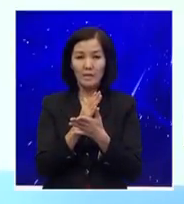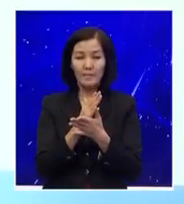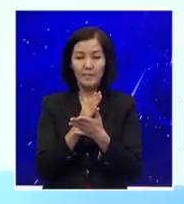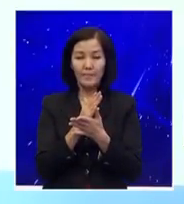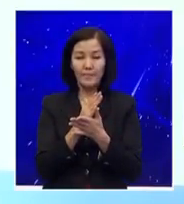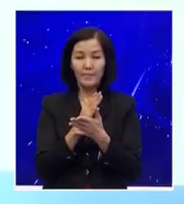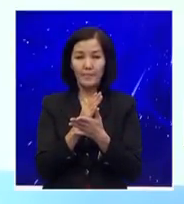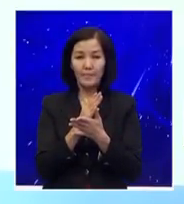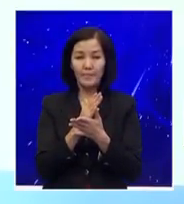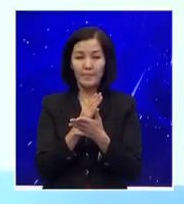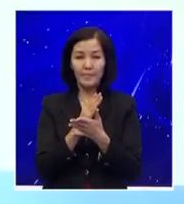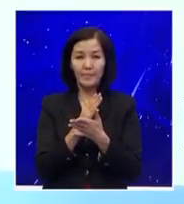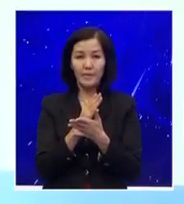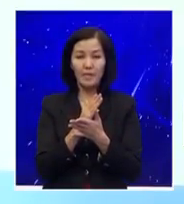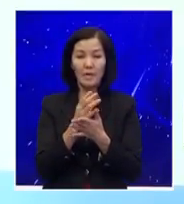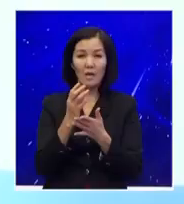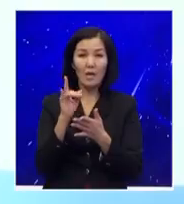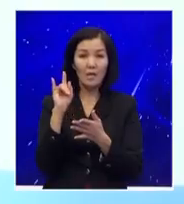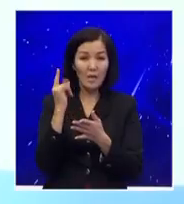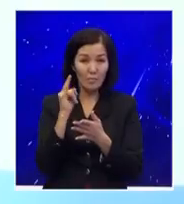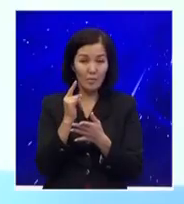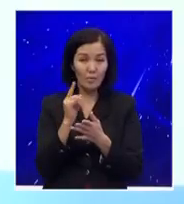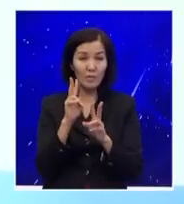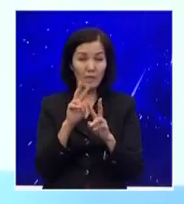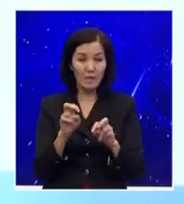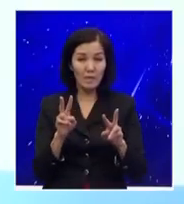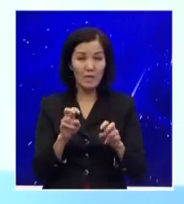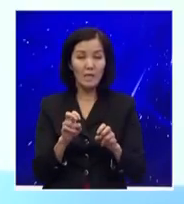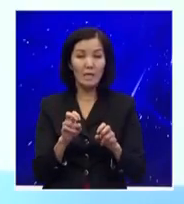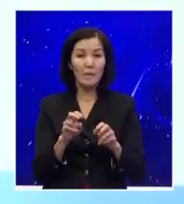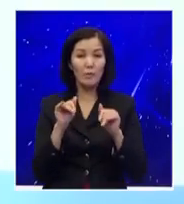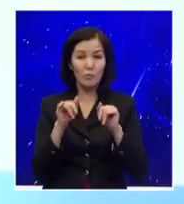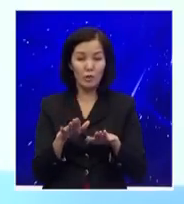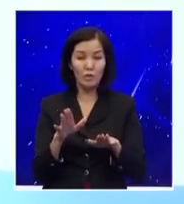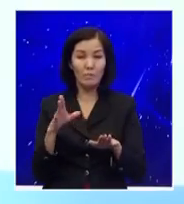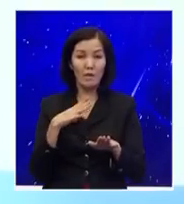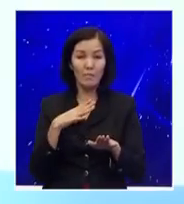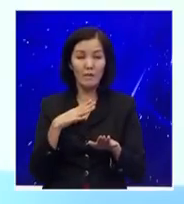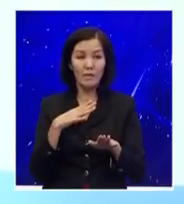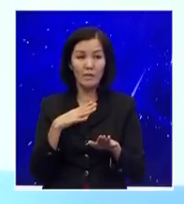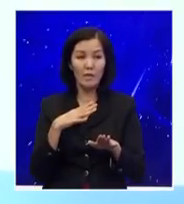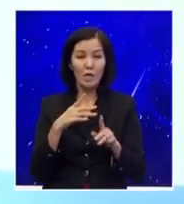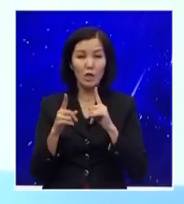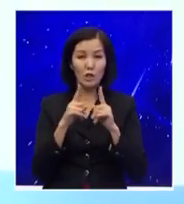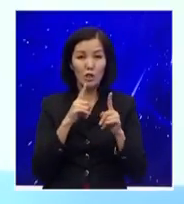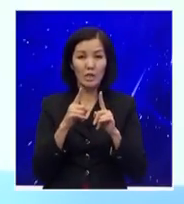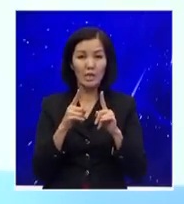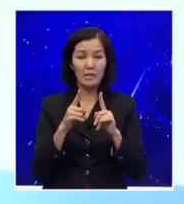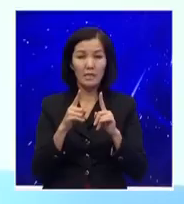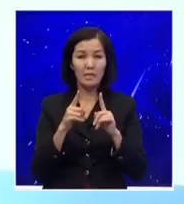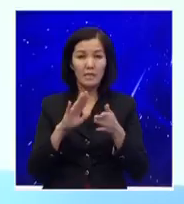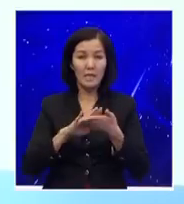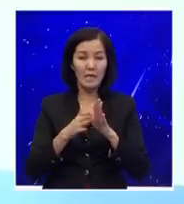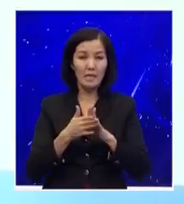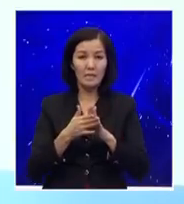бағаланды. Нәрестенің жағдайы бағаланды. Сол арқылы шешім қабылданды, консилиум құрылды. Екі күннен кейін